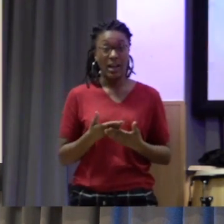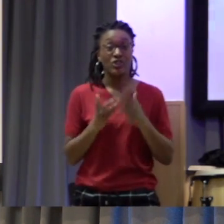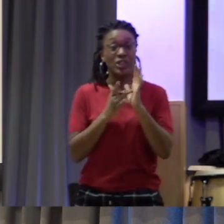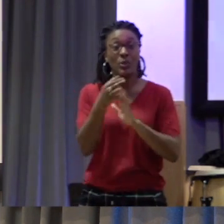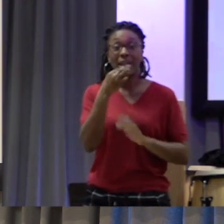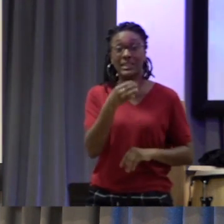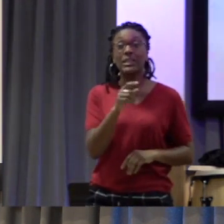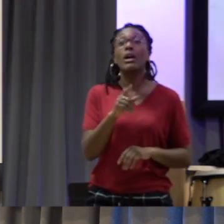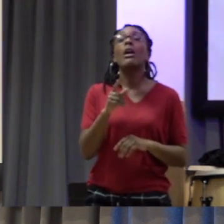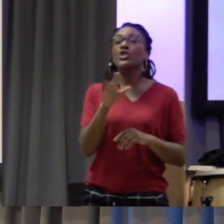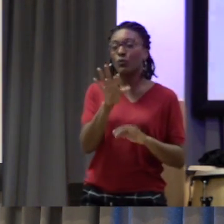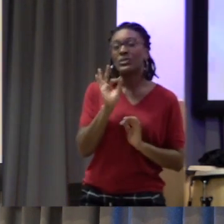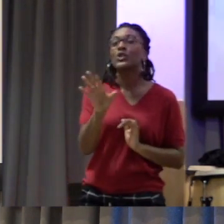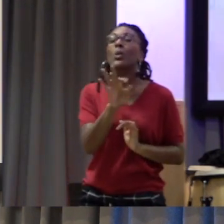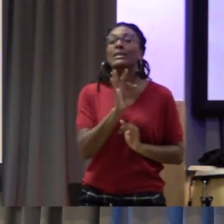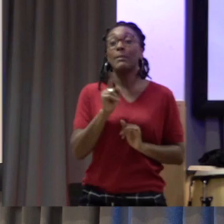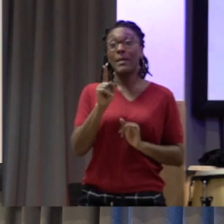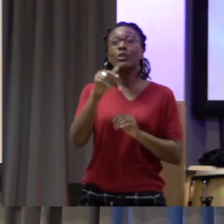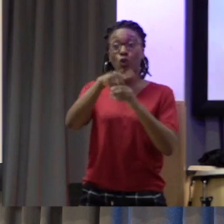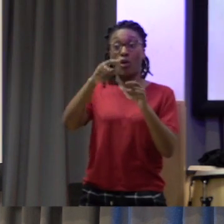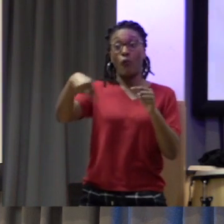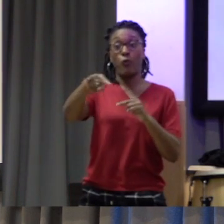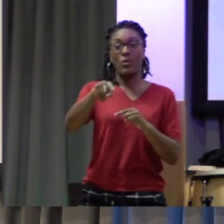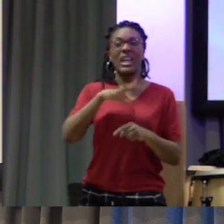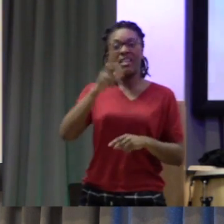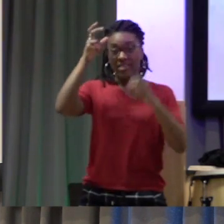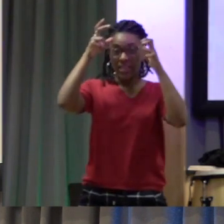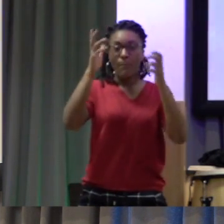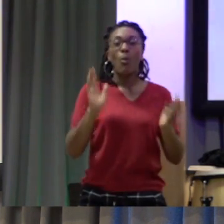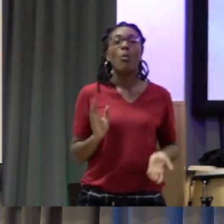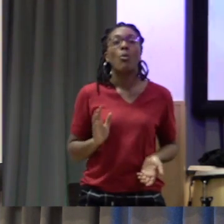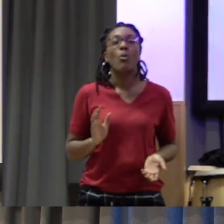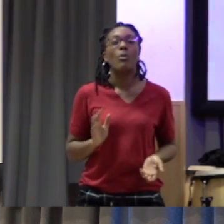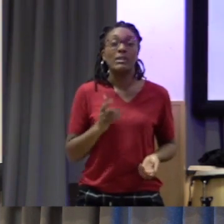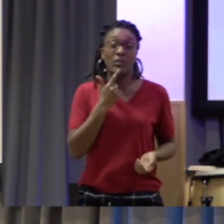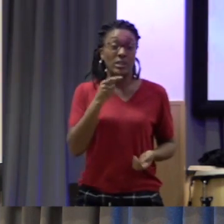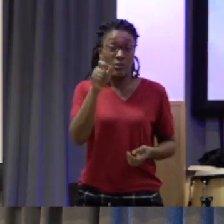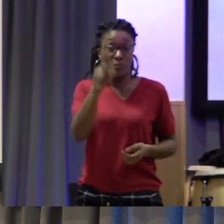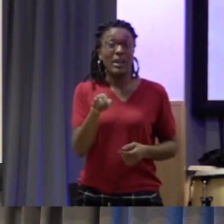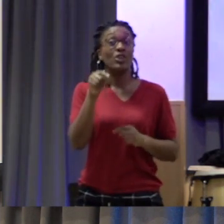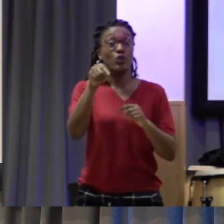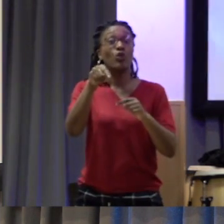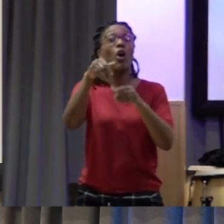un qui est un démon. C'est-à-dire un ennemi de Dieu.